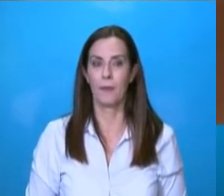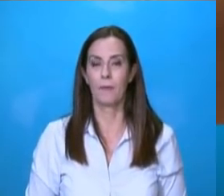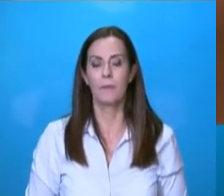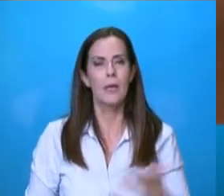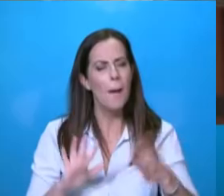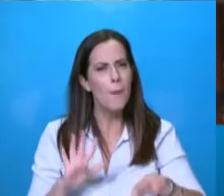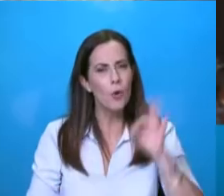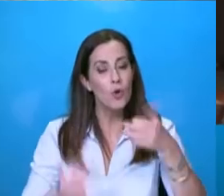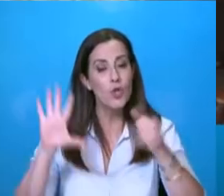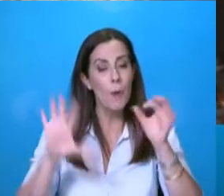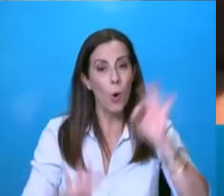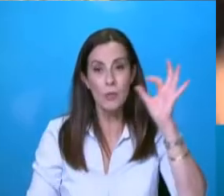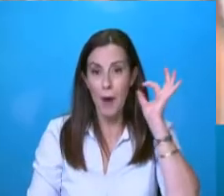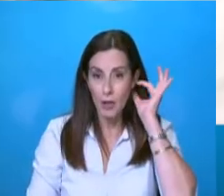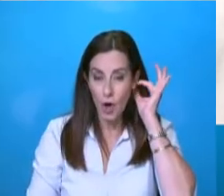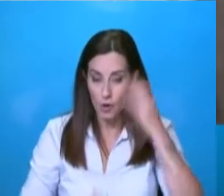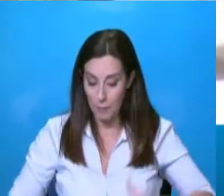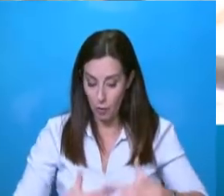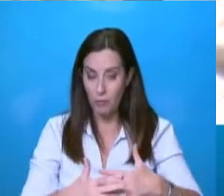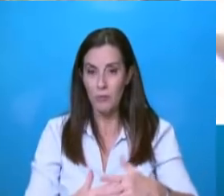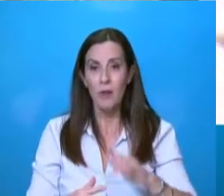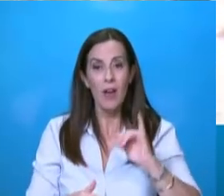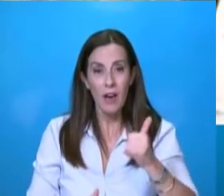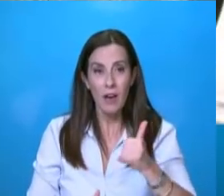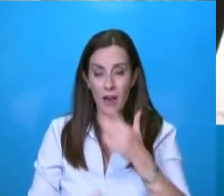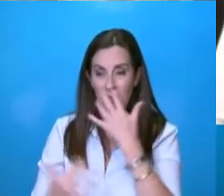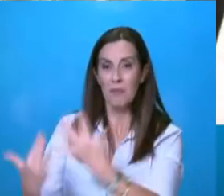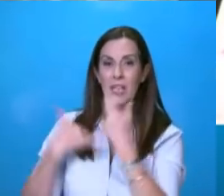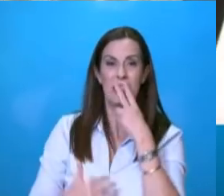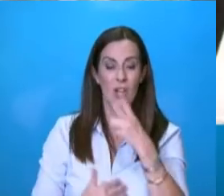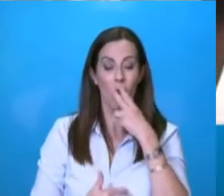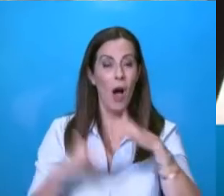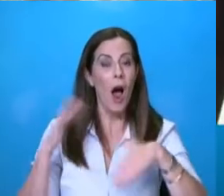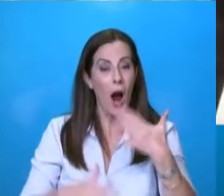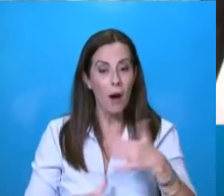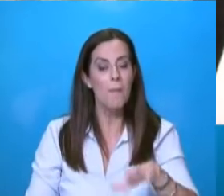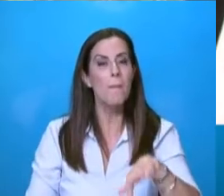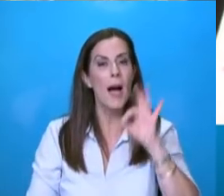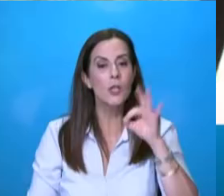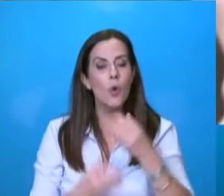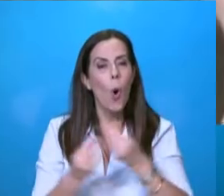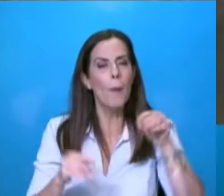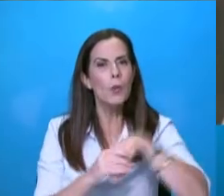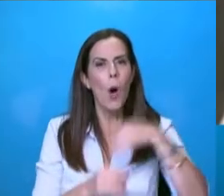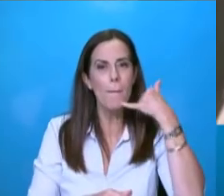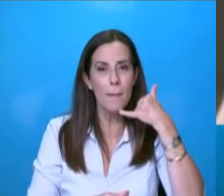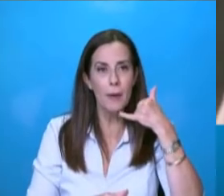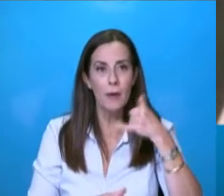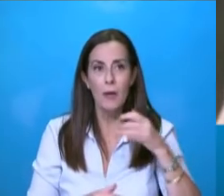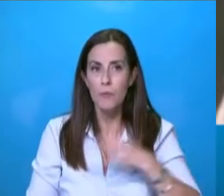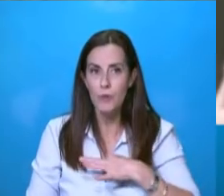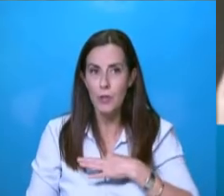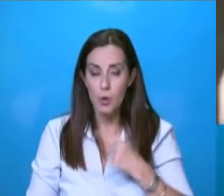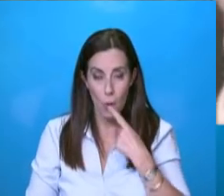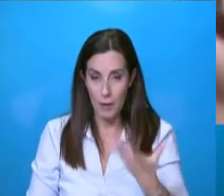התגלה כי 60% מהנשים ההרות היו חשופות לעישון פסיבי, לאחר שהתגלה אצלן ניקוטין בשתן. מבחינתנו